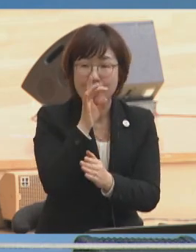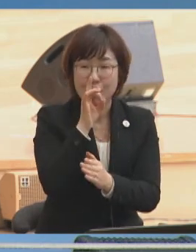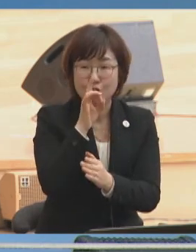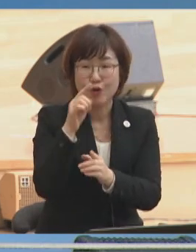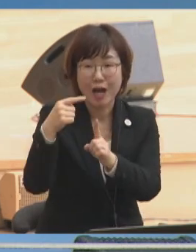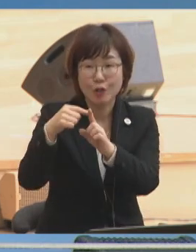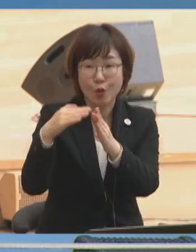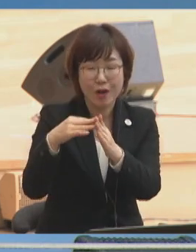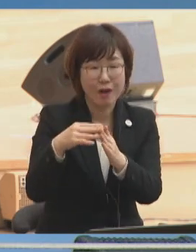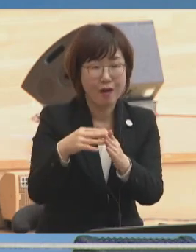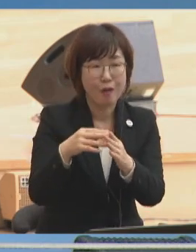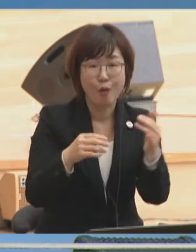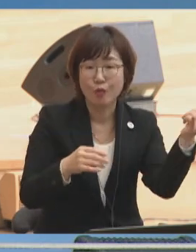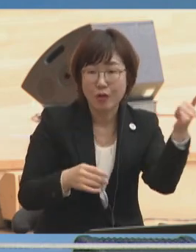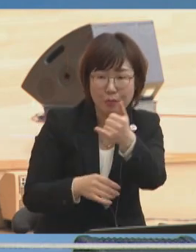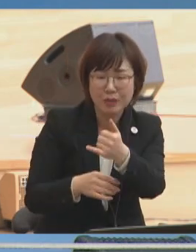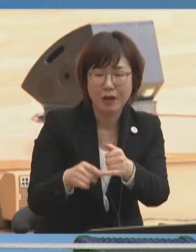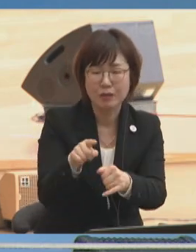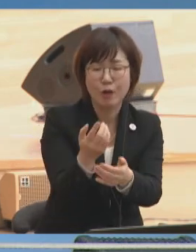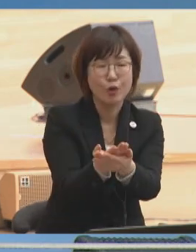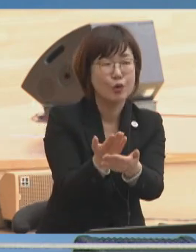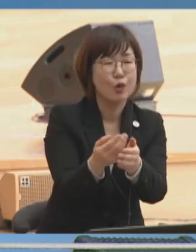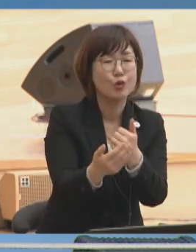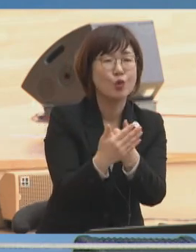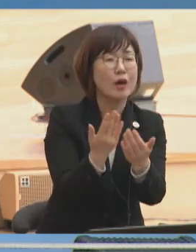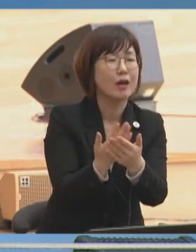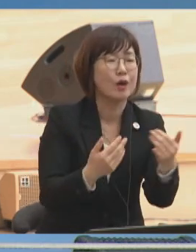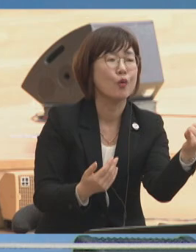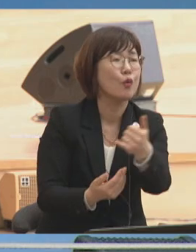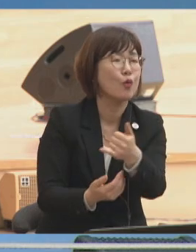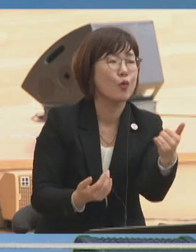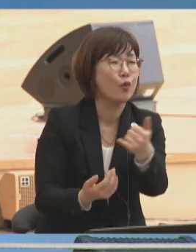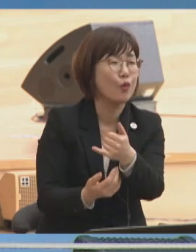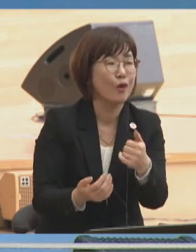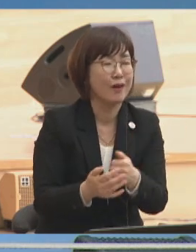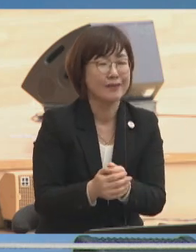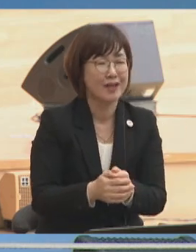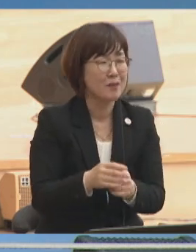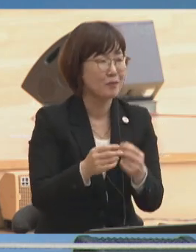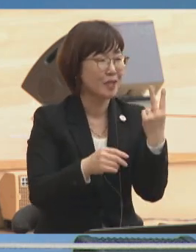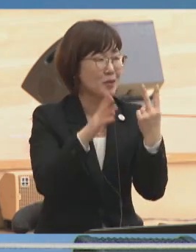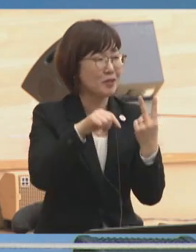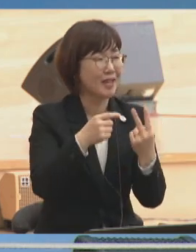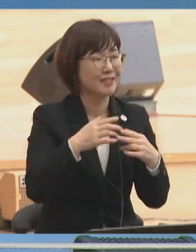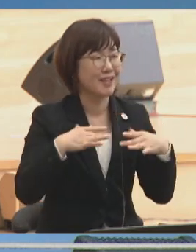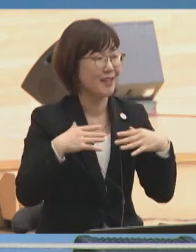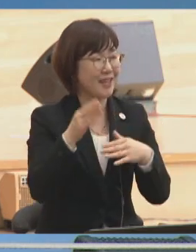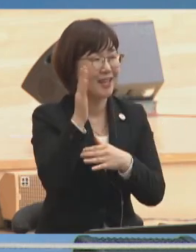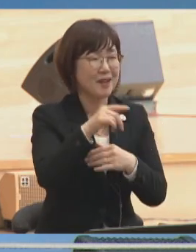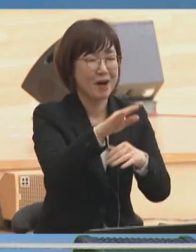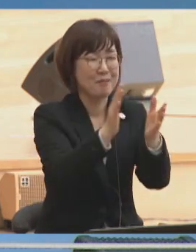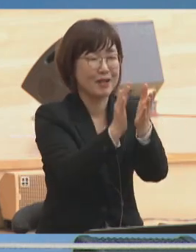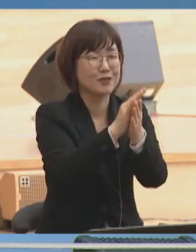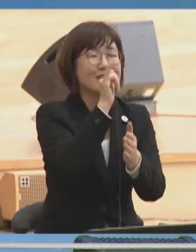도와주면 안 되겠냐고. 2부 예배 때는 이런 거 얘기할 때 막 박수도 치고 하던데 막 자랑스럽게 얘기하면서.